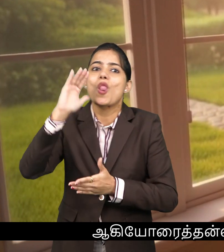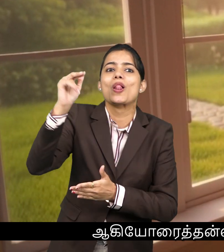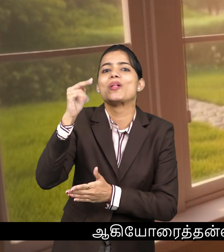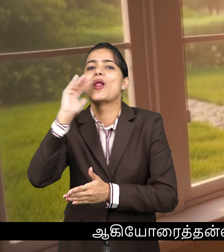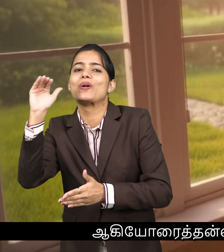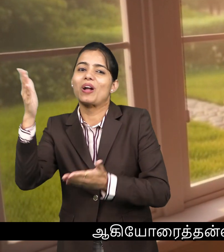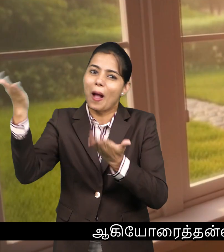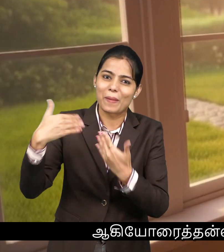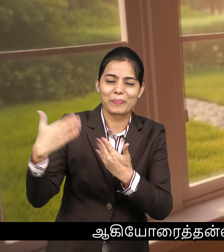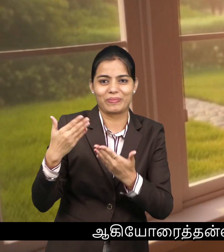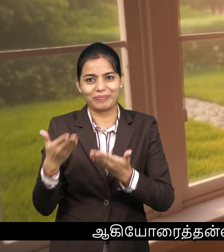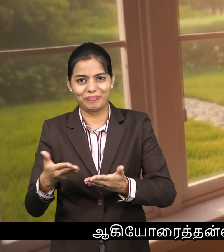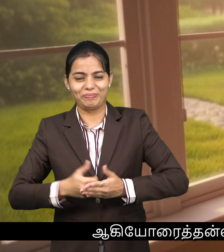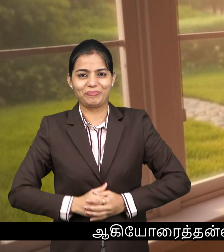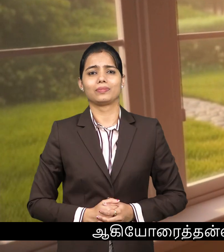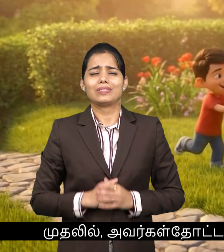அழைத்தாள்.